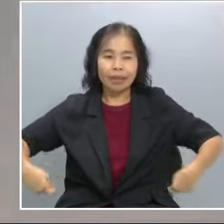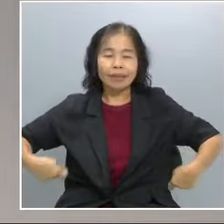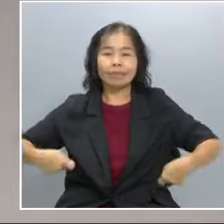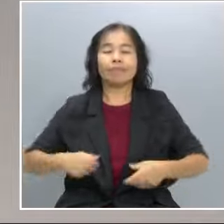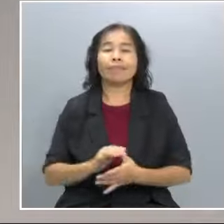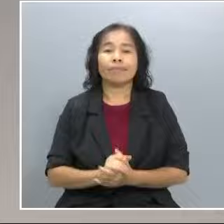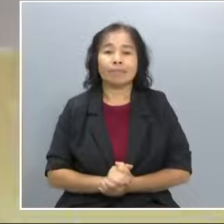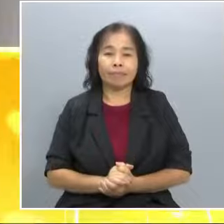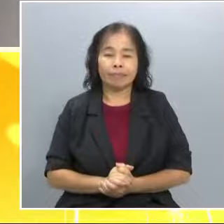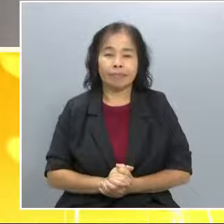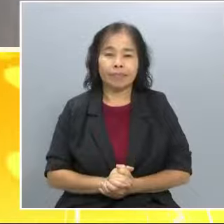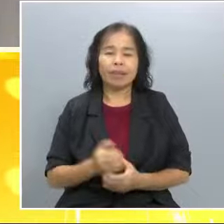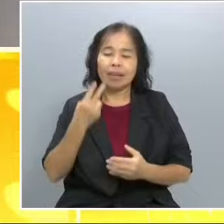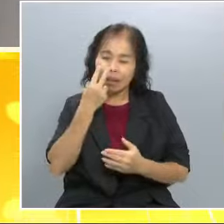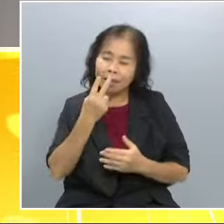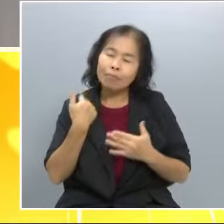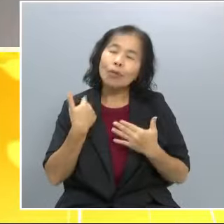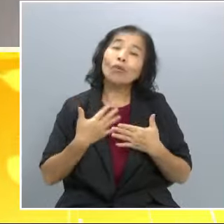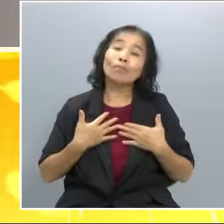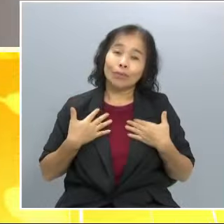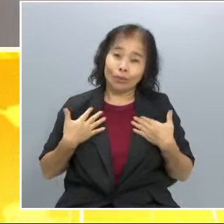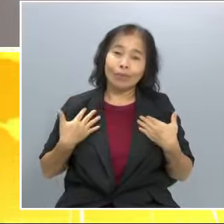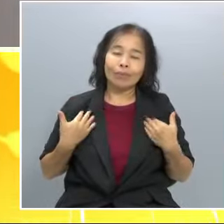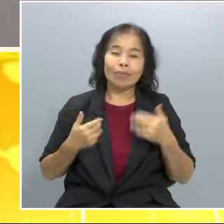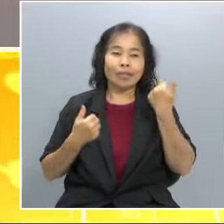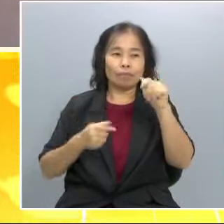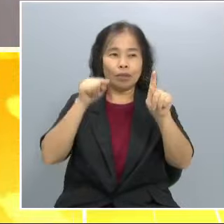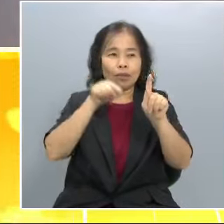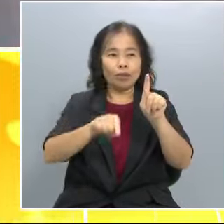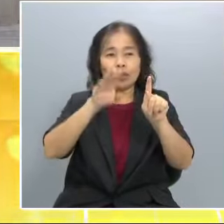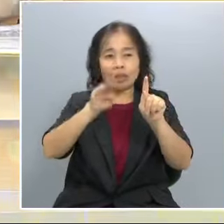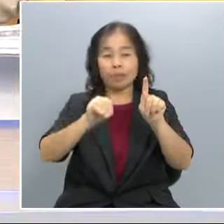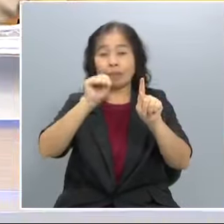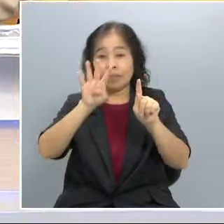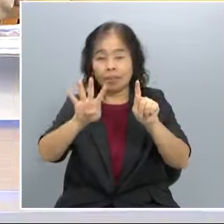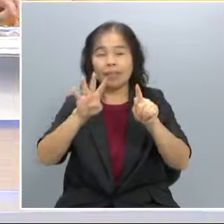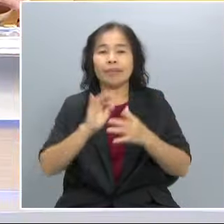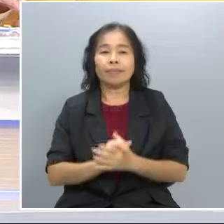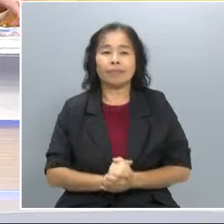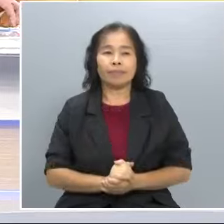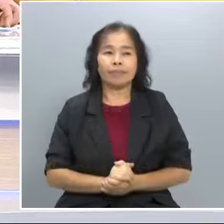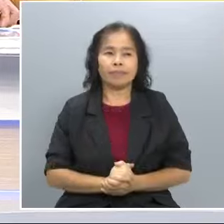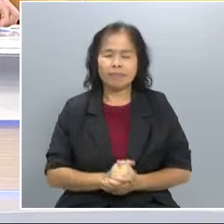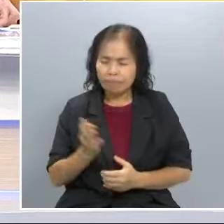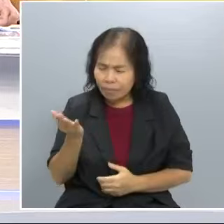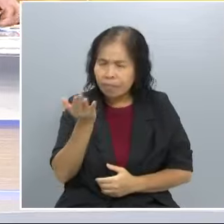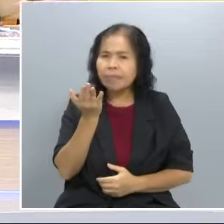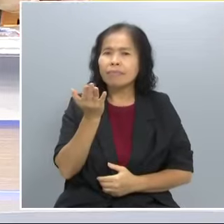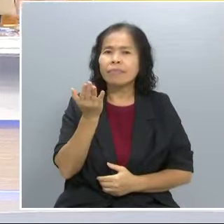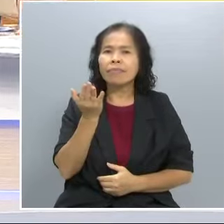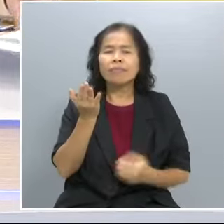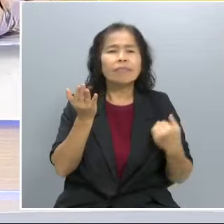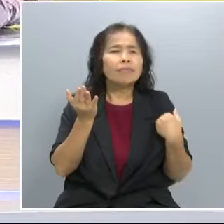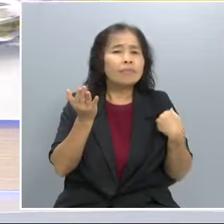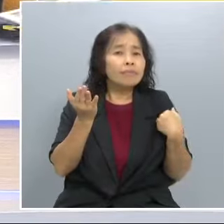ดูแล้วก็มีความสุขนะบางท ี จะเป็นเวลา44นาทีช่วงว่าอ้าวฮะมีแล้วเหร